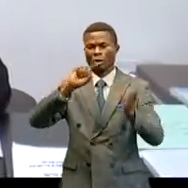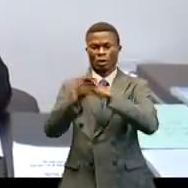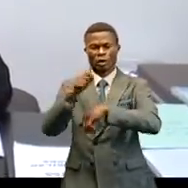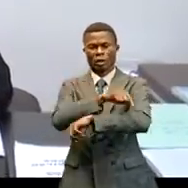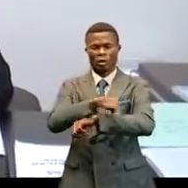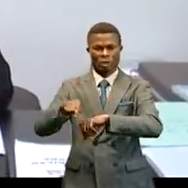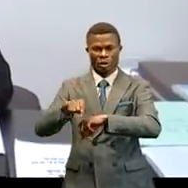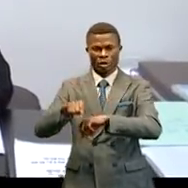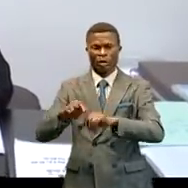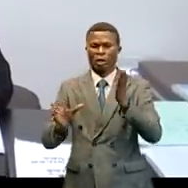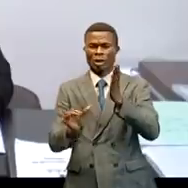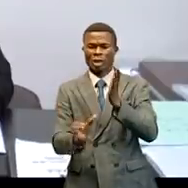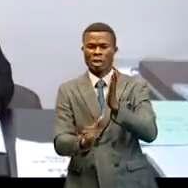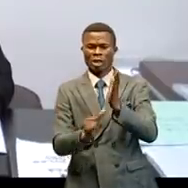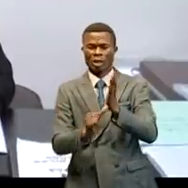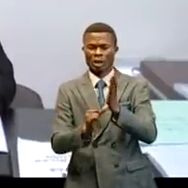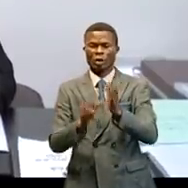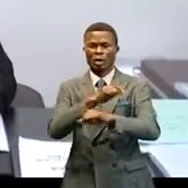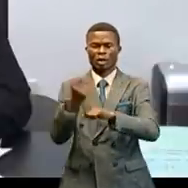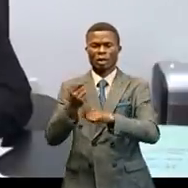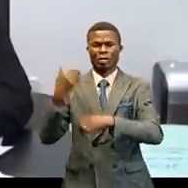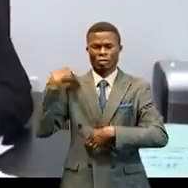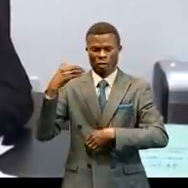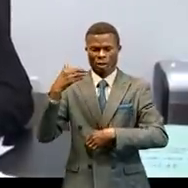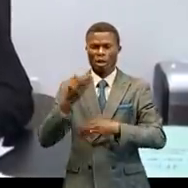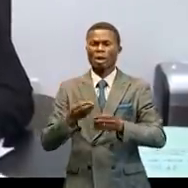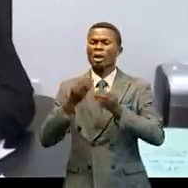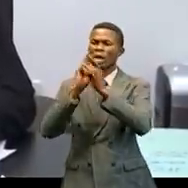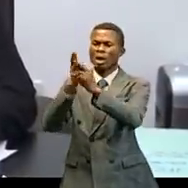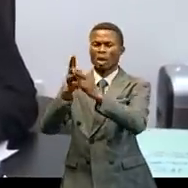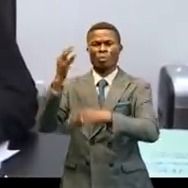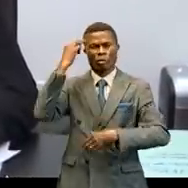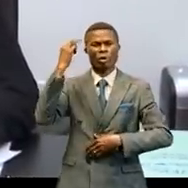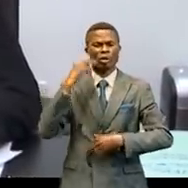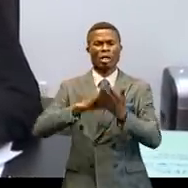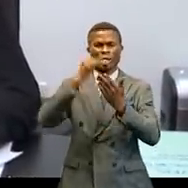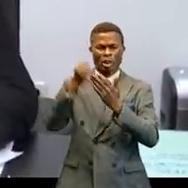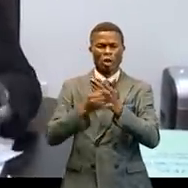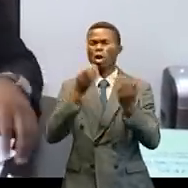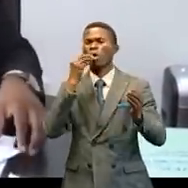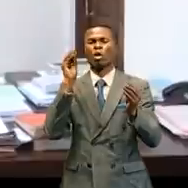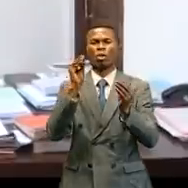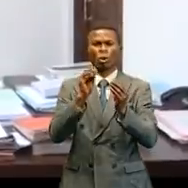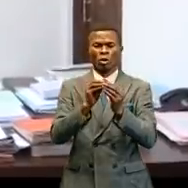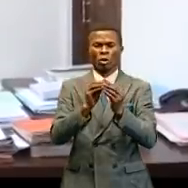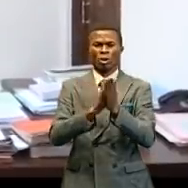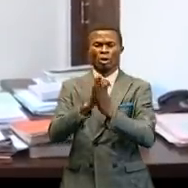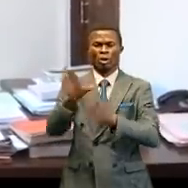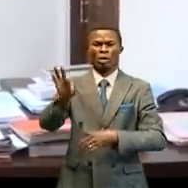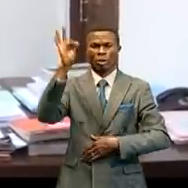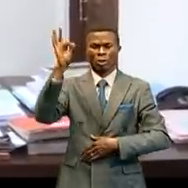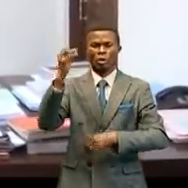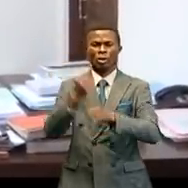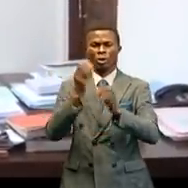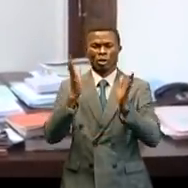l'administration et innovation du service public, a soumis au Conseil les projets d'ordonnance portant nomination des